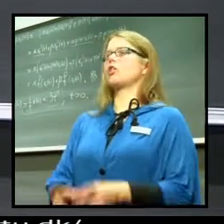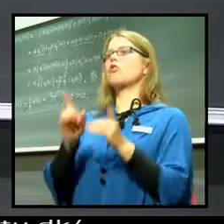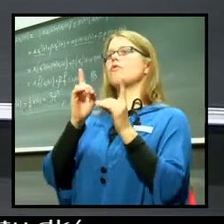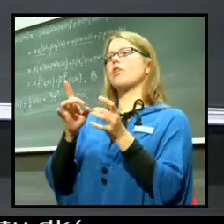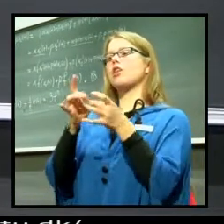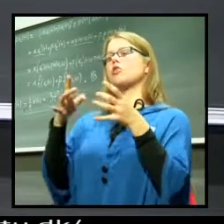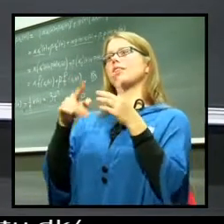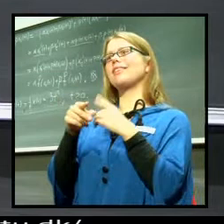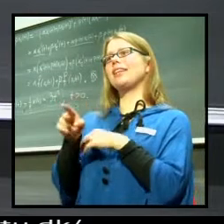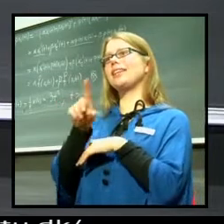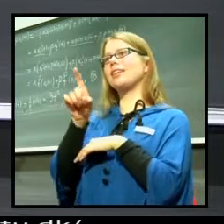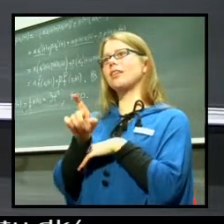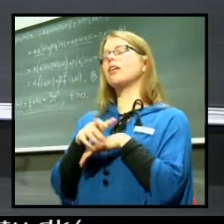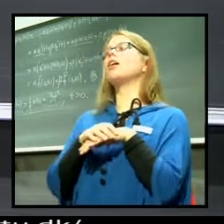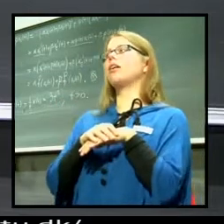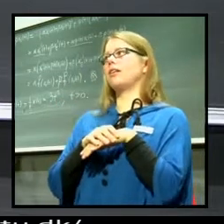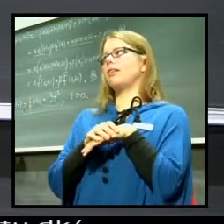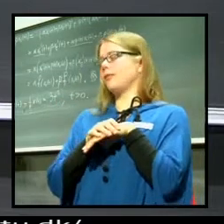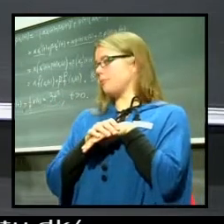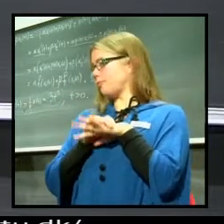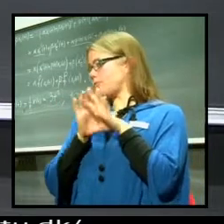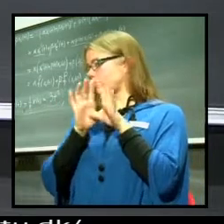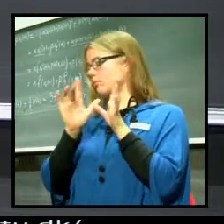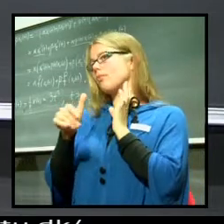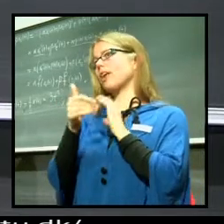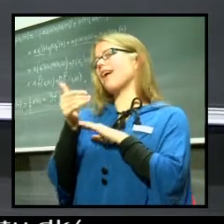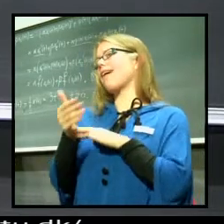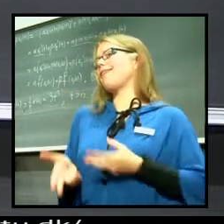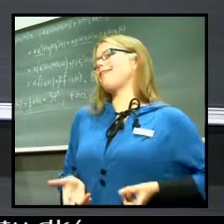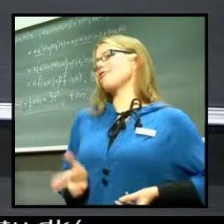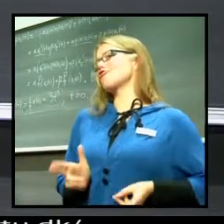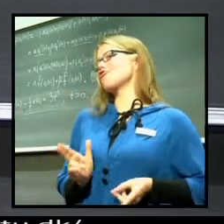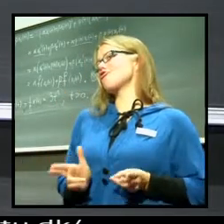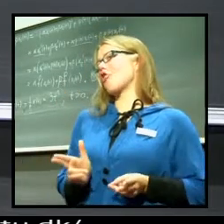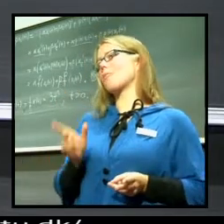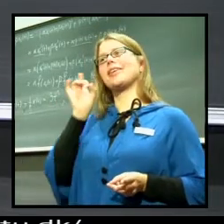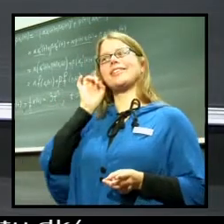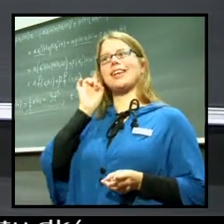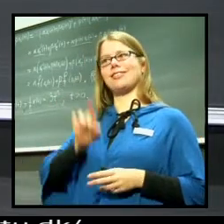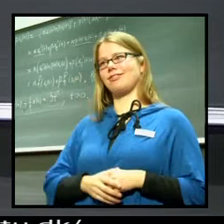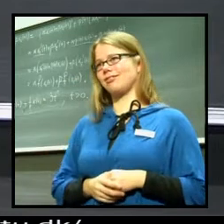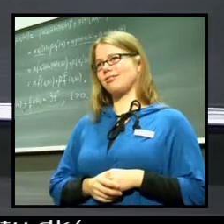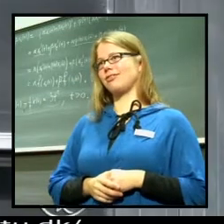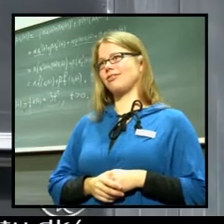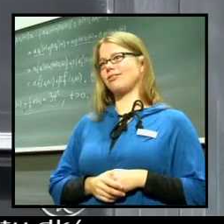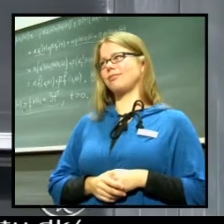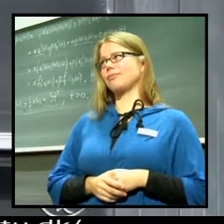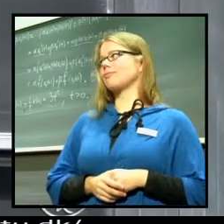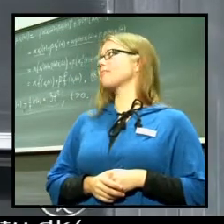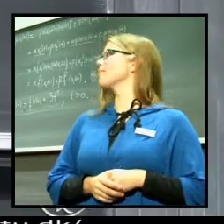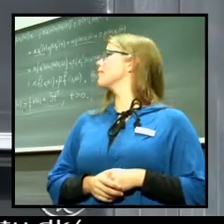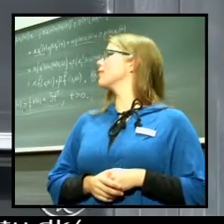den der ligning? Jamen, der skal I se, fordi der er et cowboytræk, og det løser simpelthen